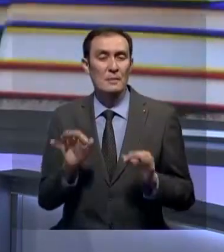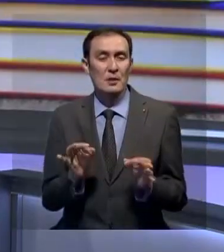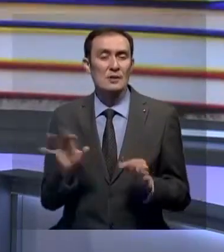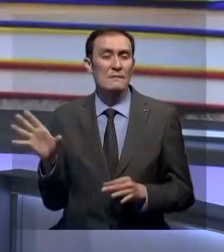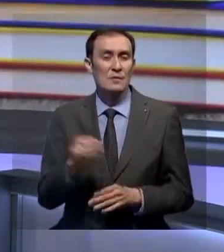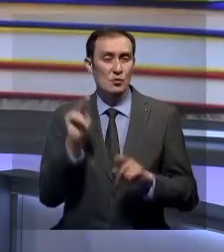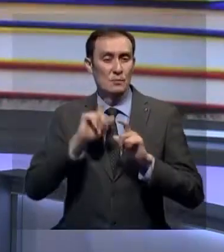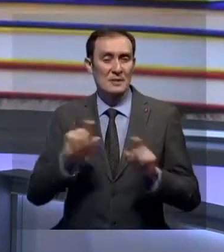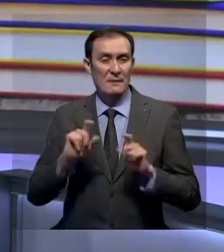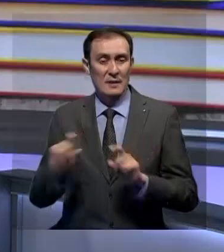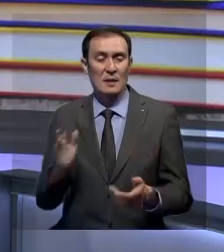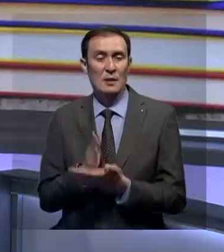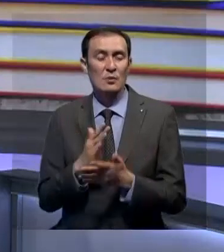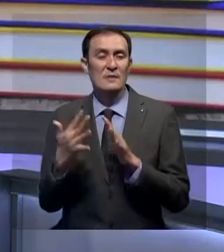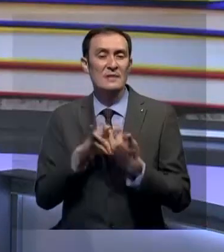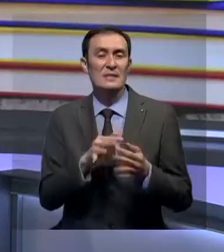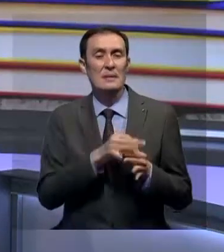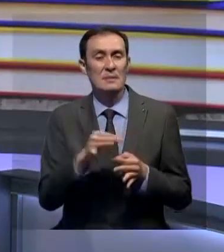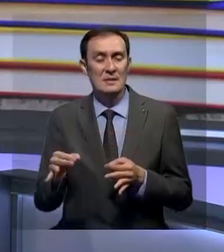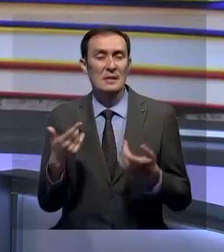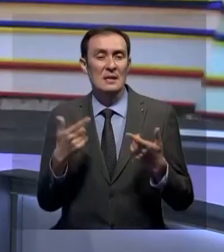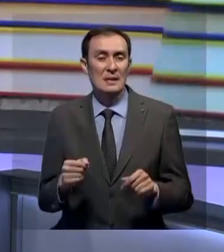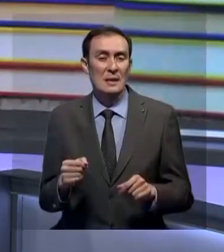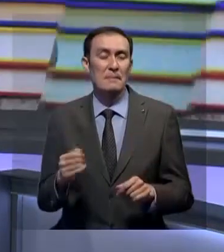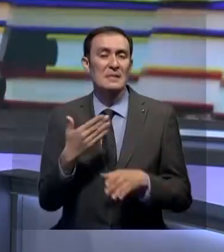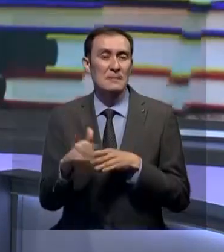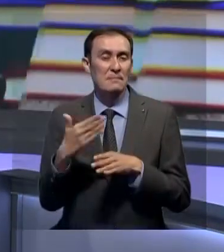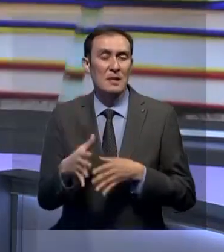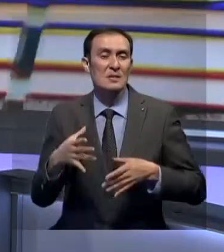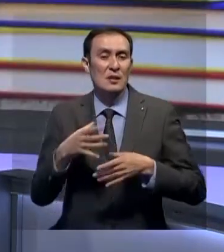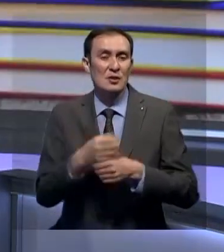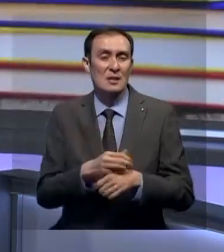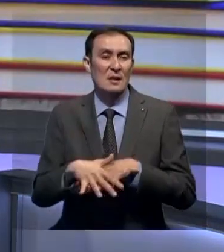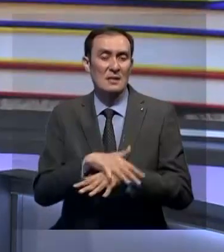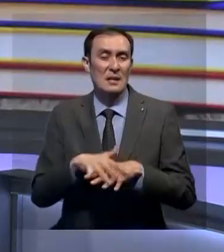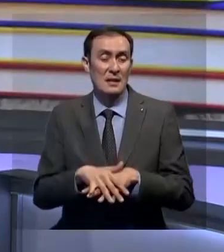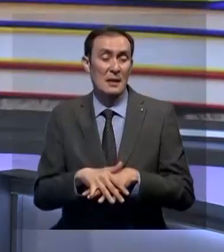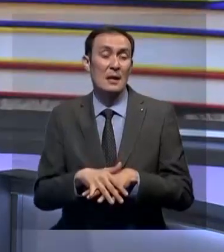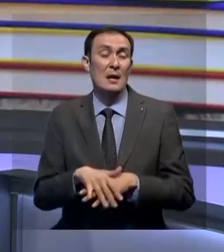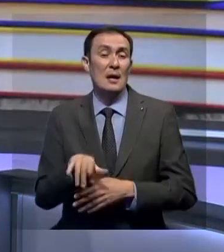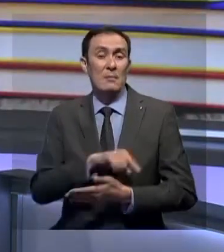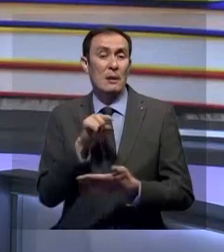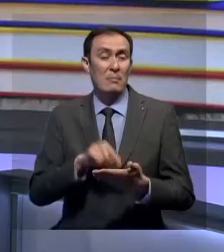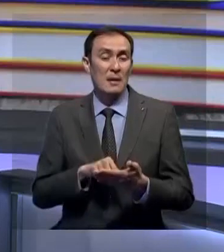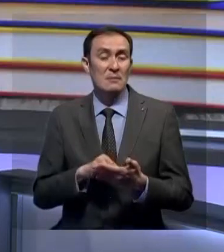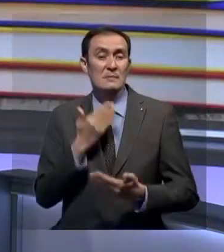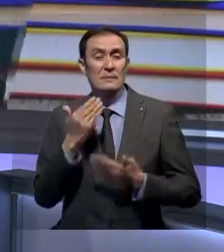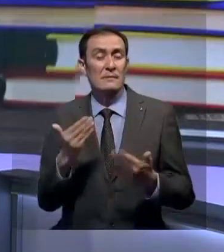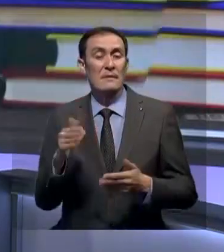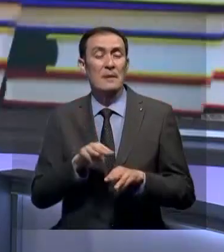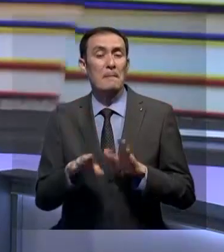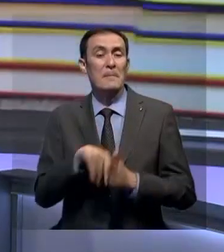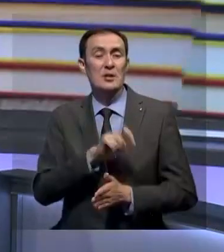Практически все эти учебные заведения находятся в сельской местности, где постепенно сокращается численность населения. Проблемой